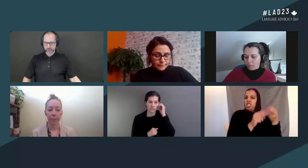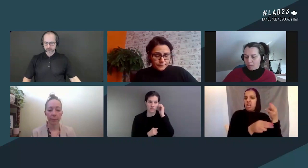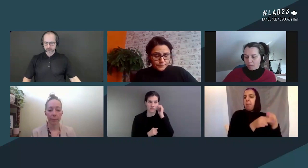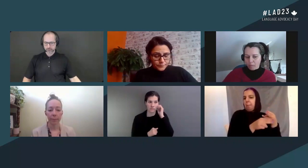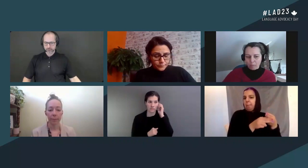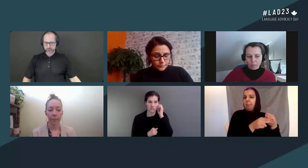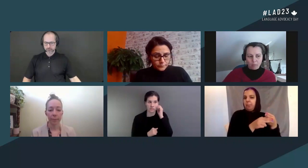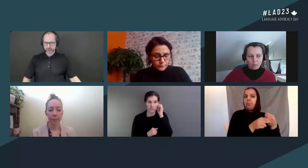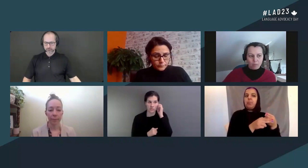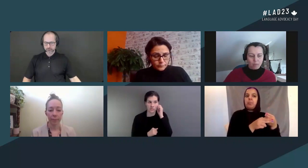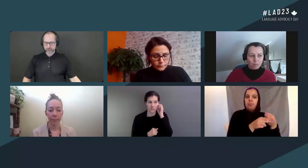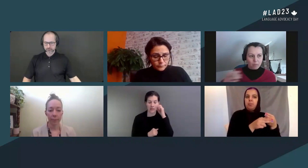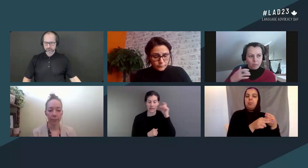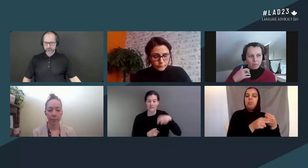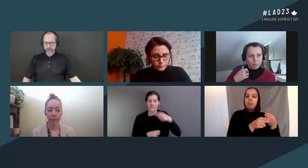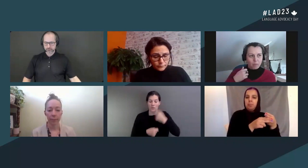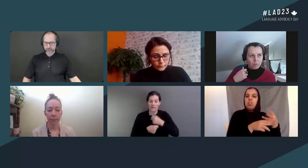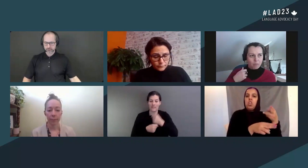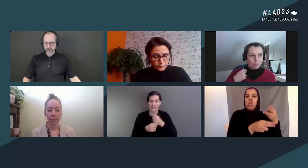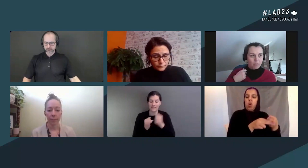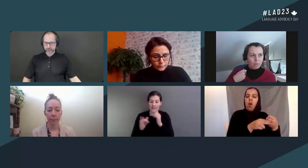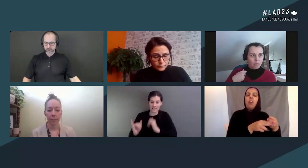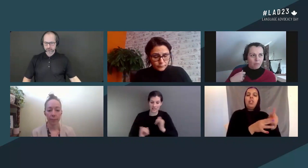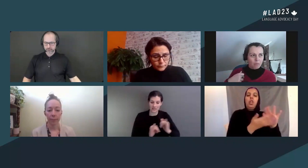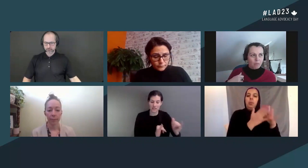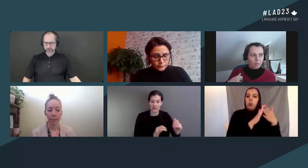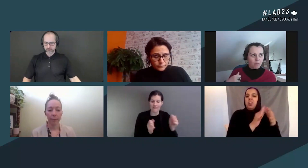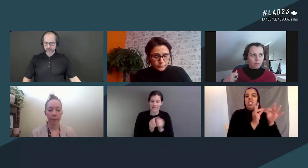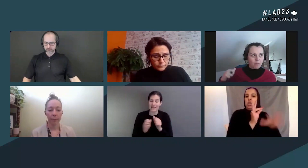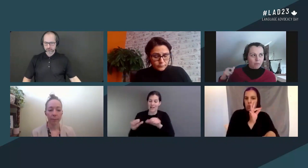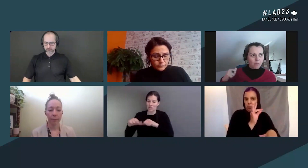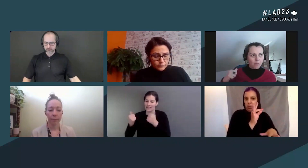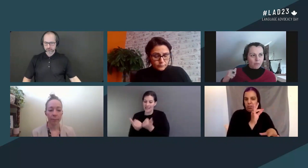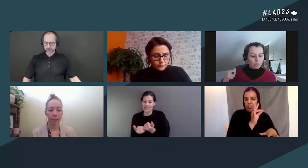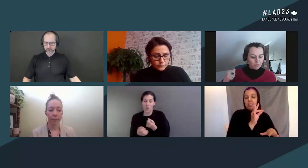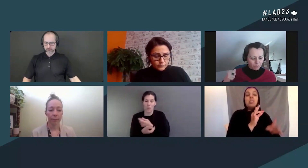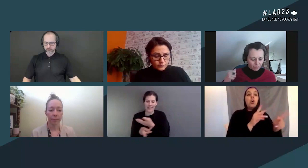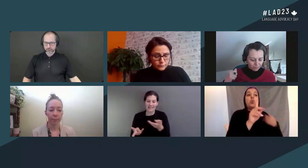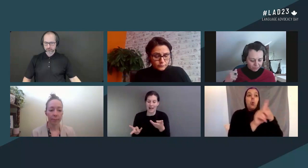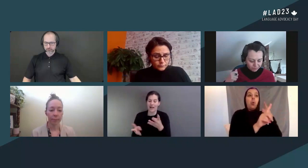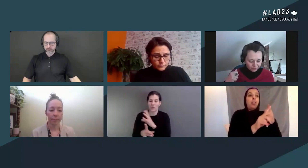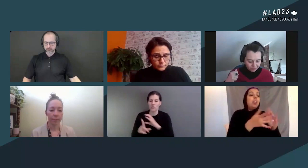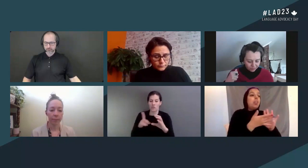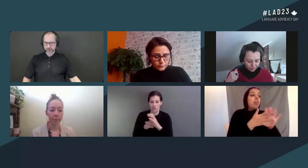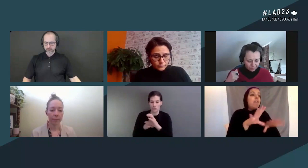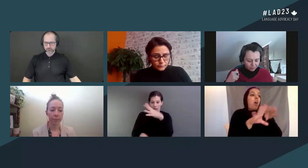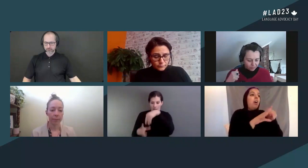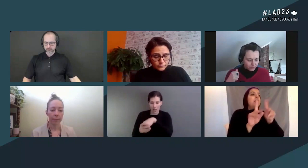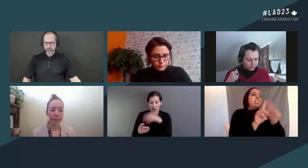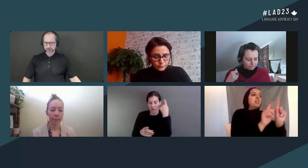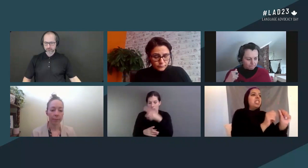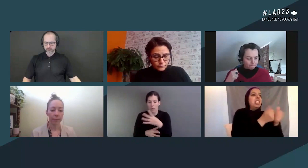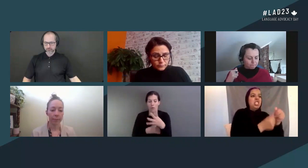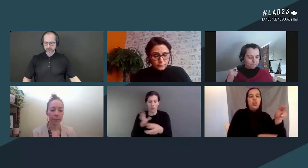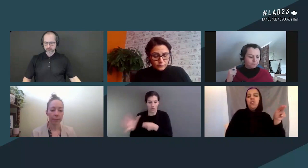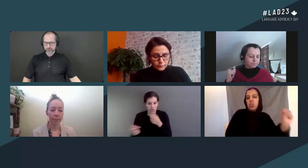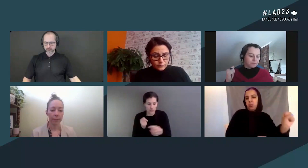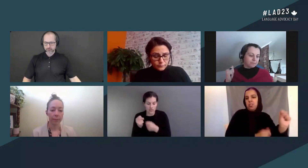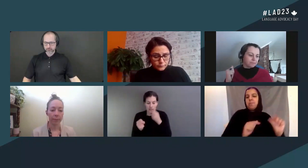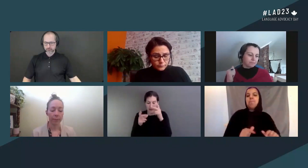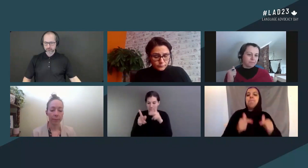afin qu'ils deviennent interprètes communautaires. Il y a un parcours afin qu'ils puissent devenir impliqués avec les